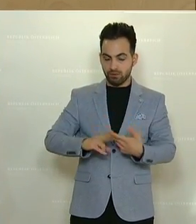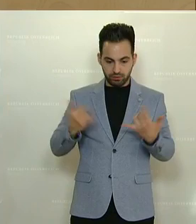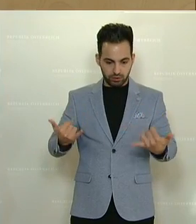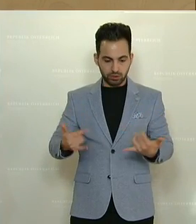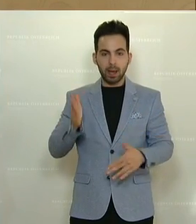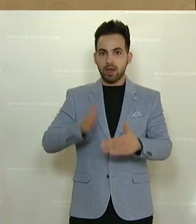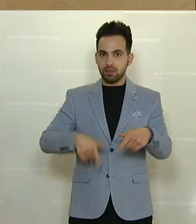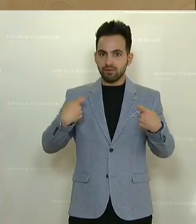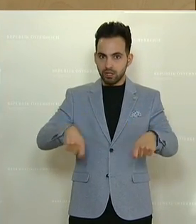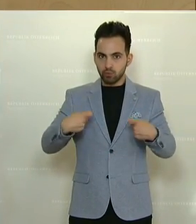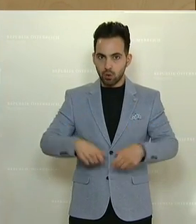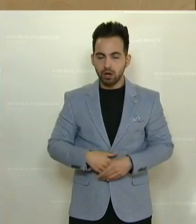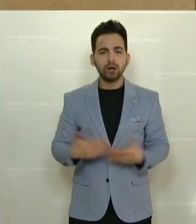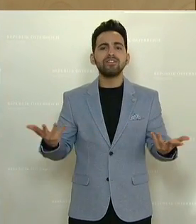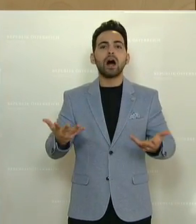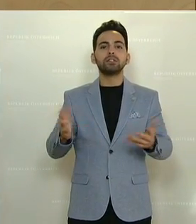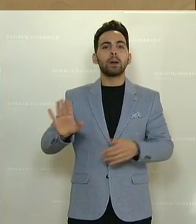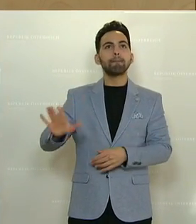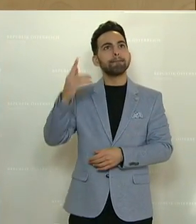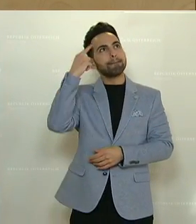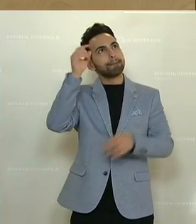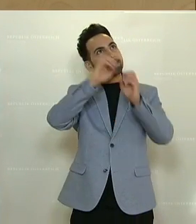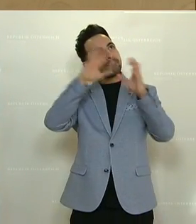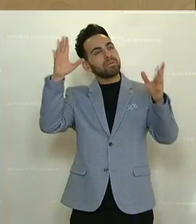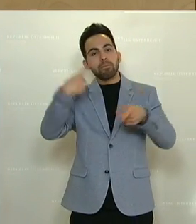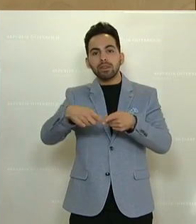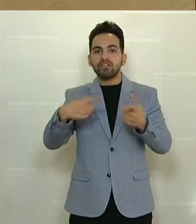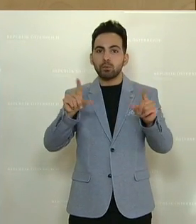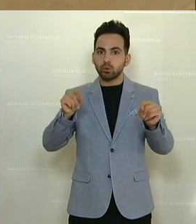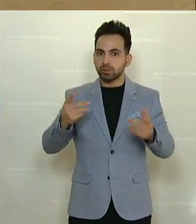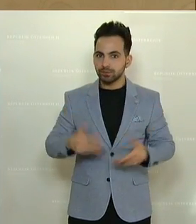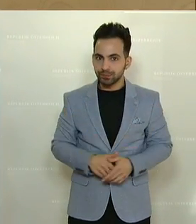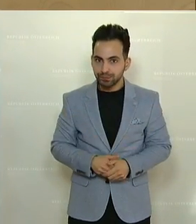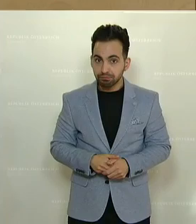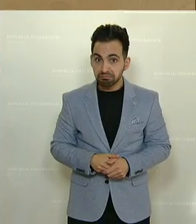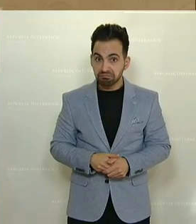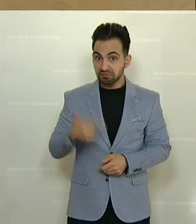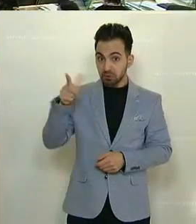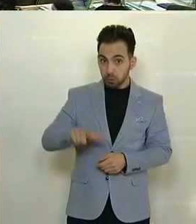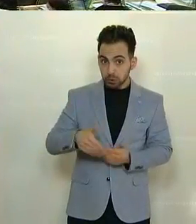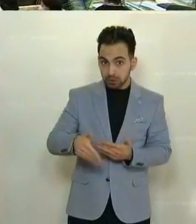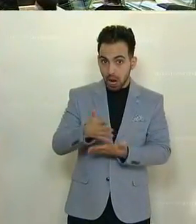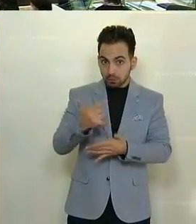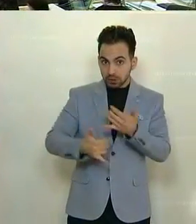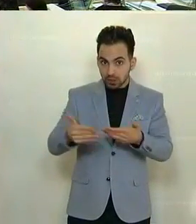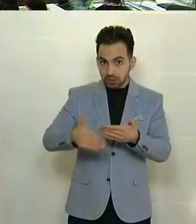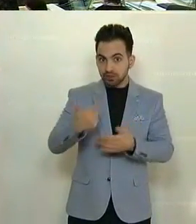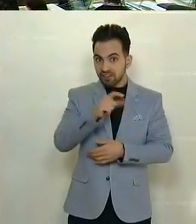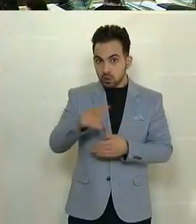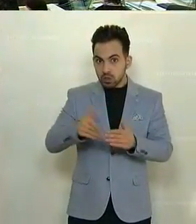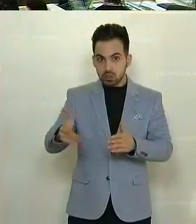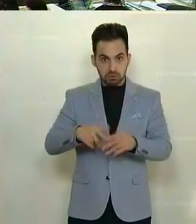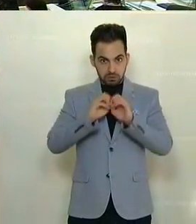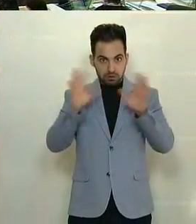Mittlerweile haben wir Ende Februar. Also bitte, was ist dann in Ihrem Verständnis ehestmöglich? Das würde mich interessieren. 2 Monate, ein halbes Jahr,